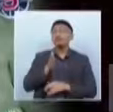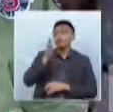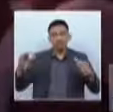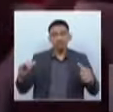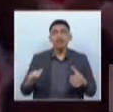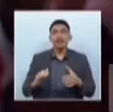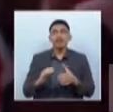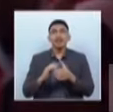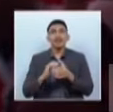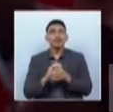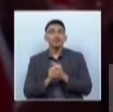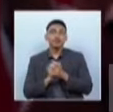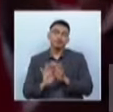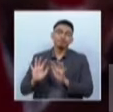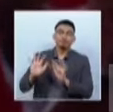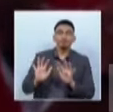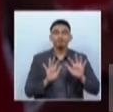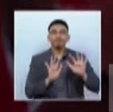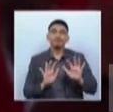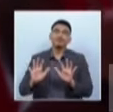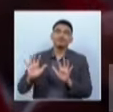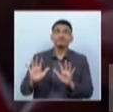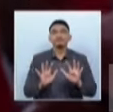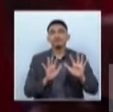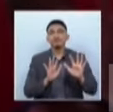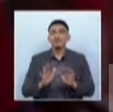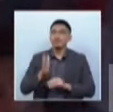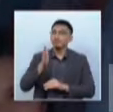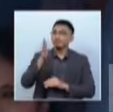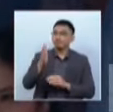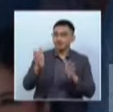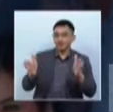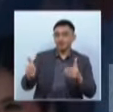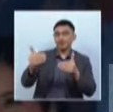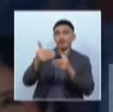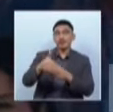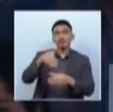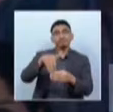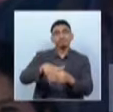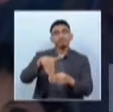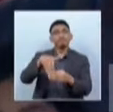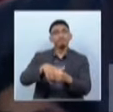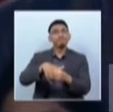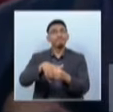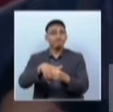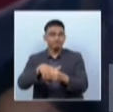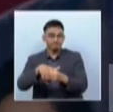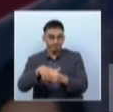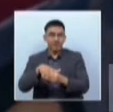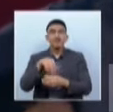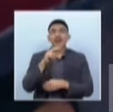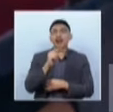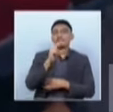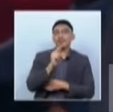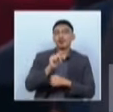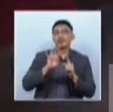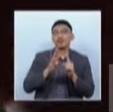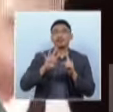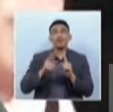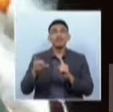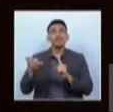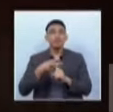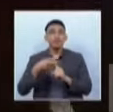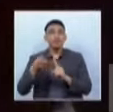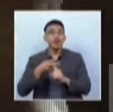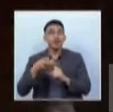itu jadi agar kita juga tidak tersandera menjadi proksi dari persaingan antara dua negara yang sedang